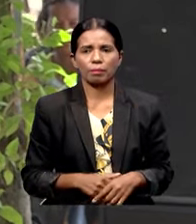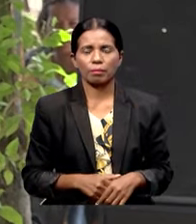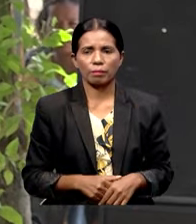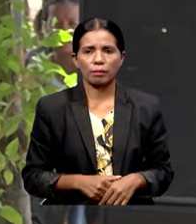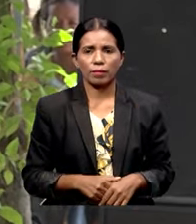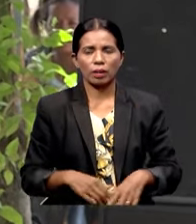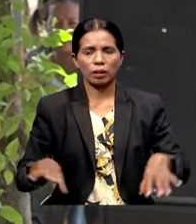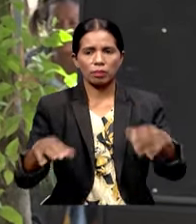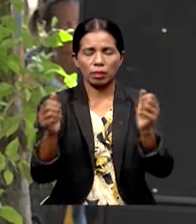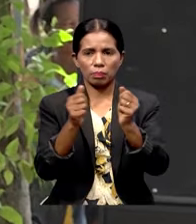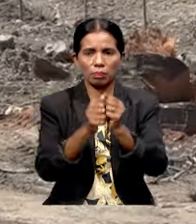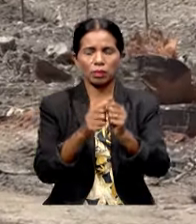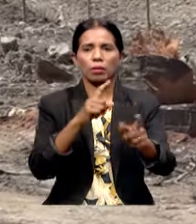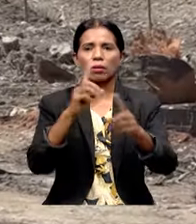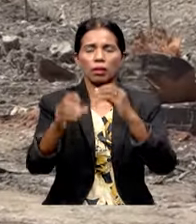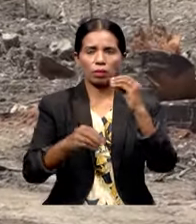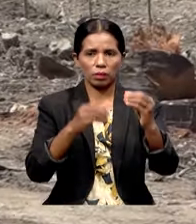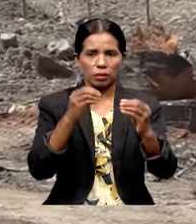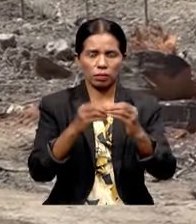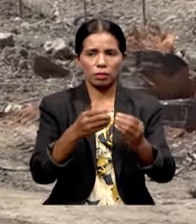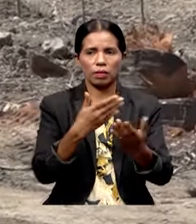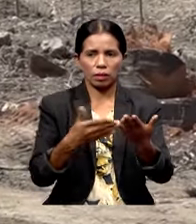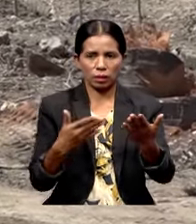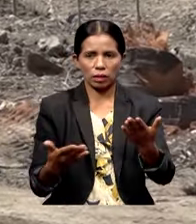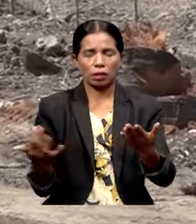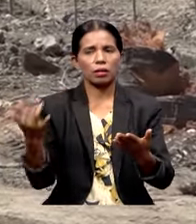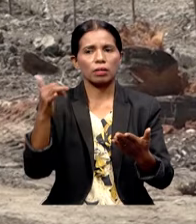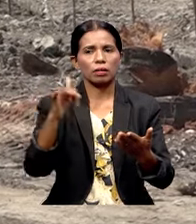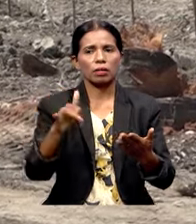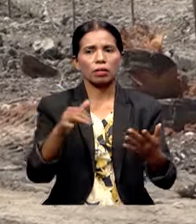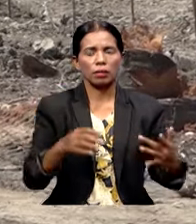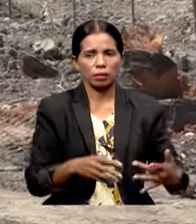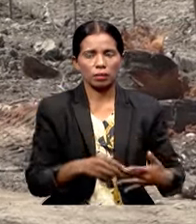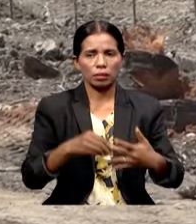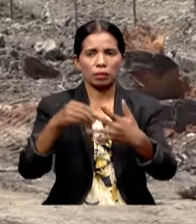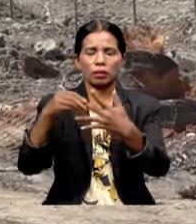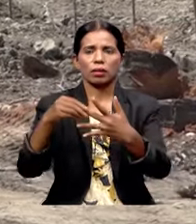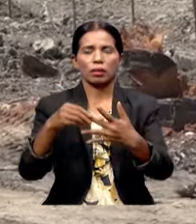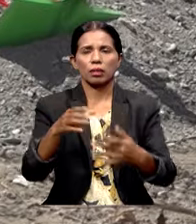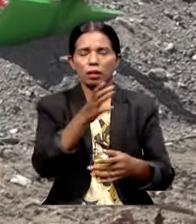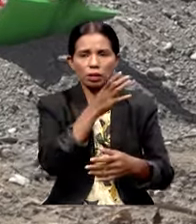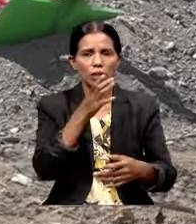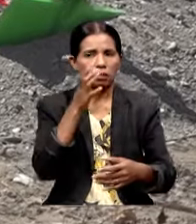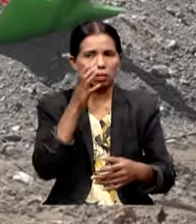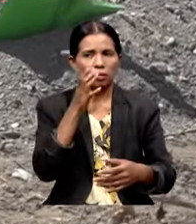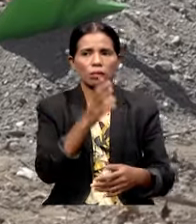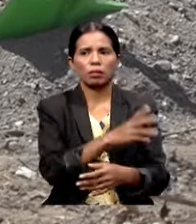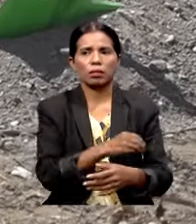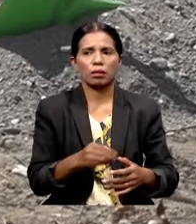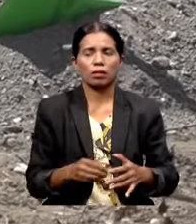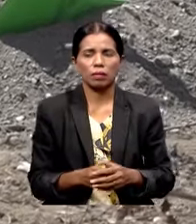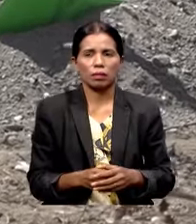operasaun nebe maka kulia kona ba sasan sira nebe liliu ia agi kultura ni ba perusahaan